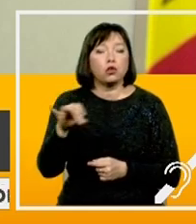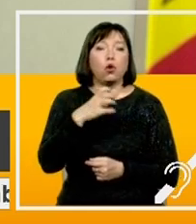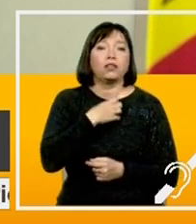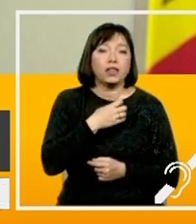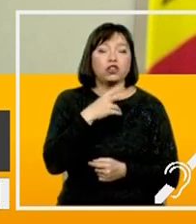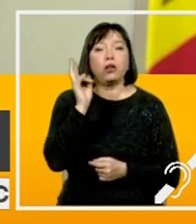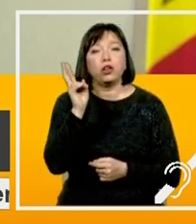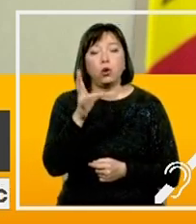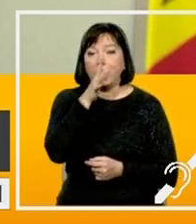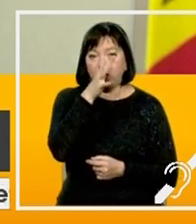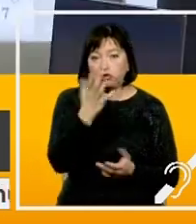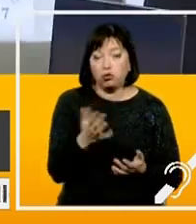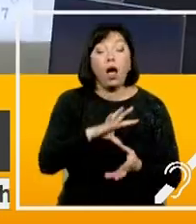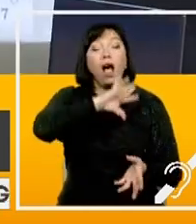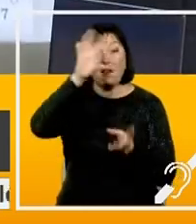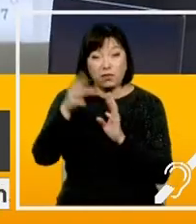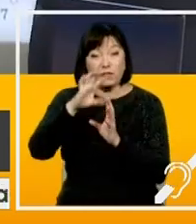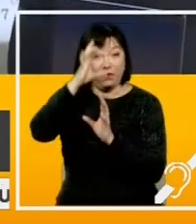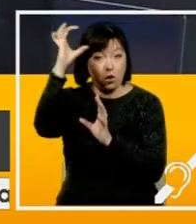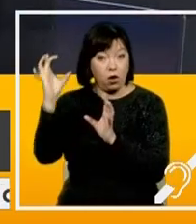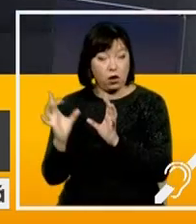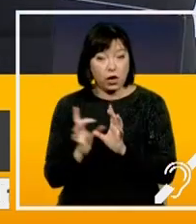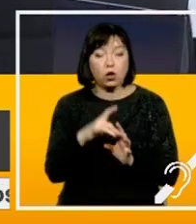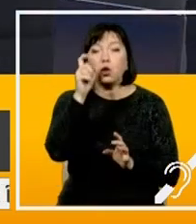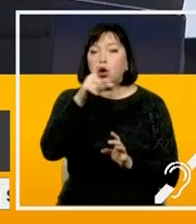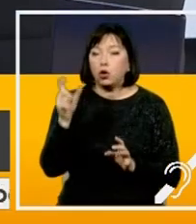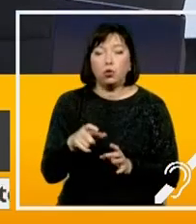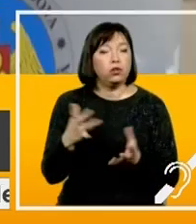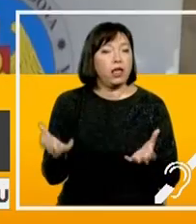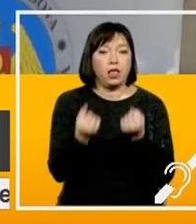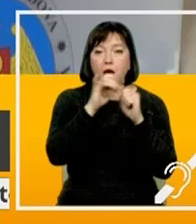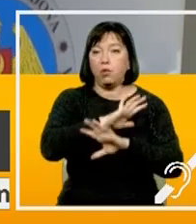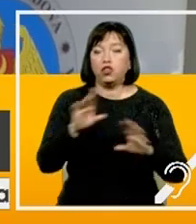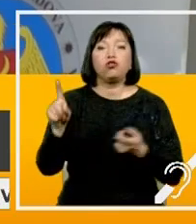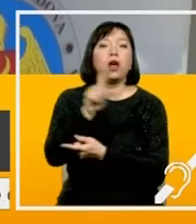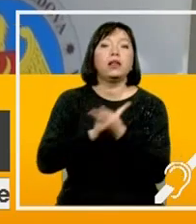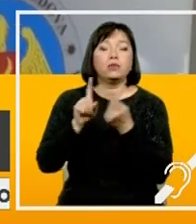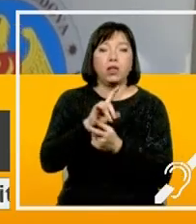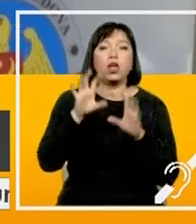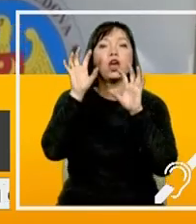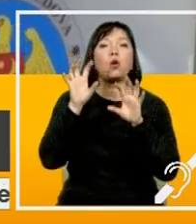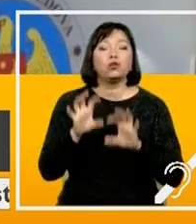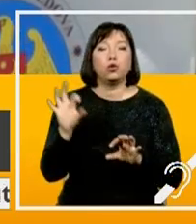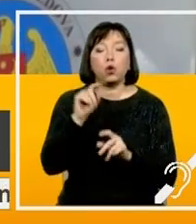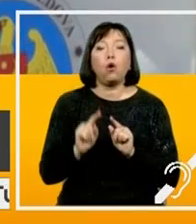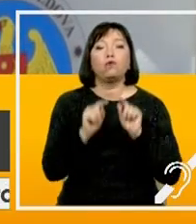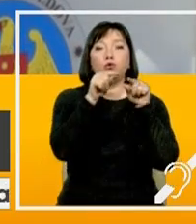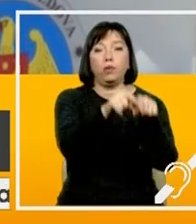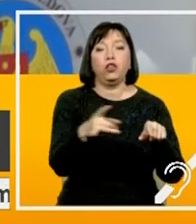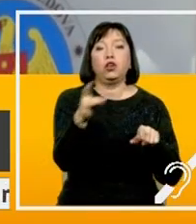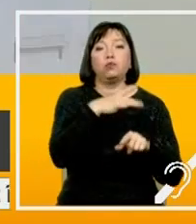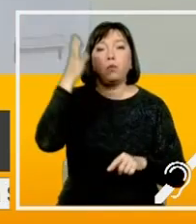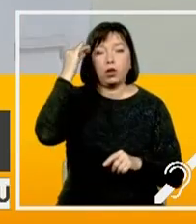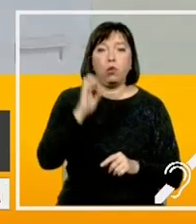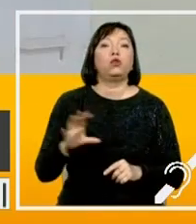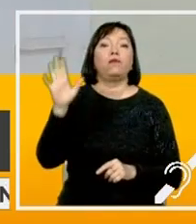Strășeni, Criuleni și Chișinău. În restul raioanelor, oamenii nu au susținut modificarea Constituției privind aderarea Republicii